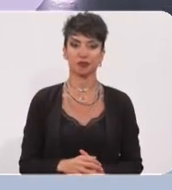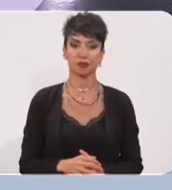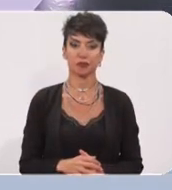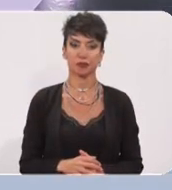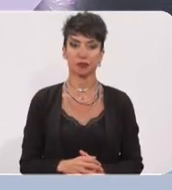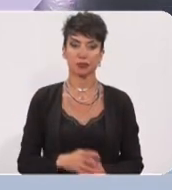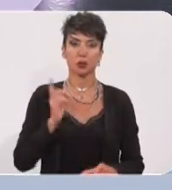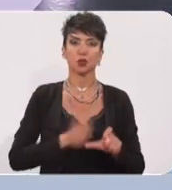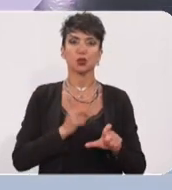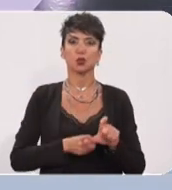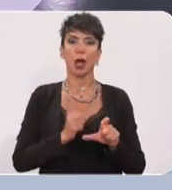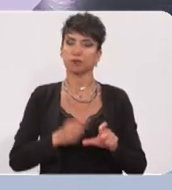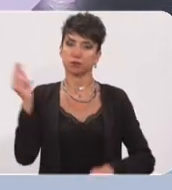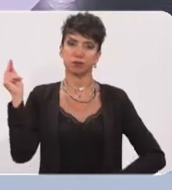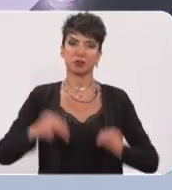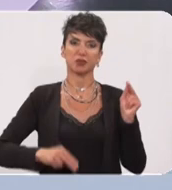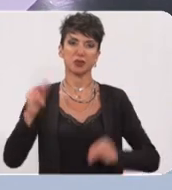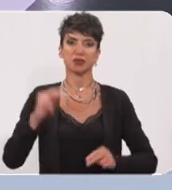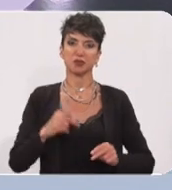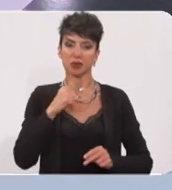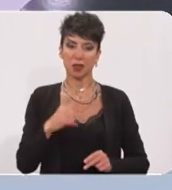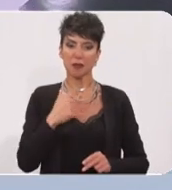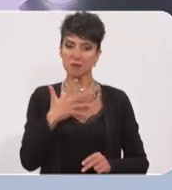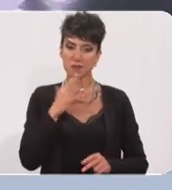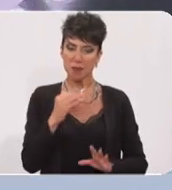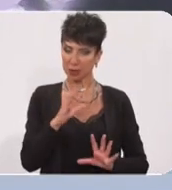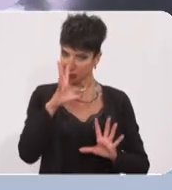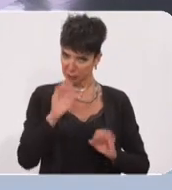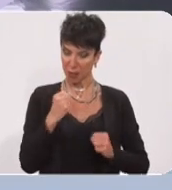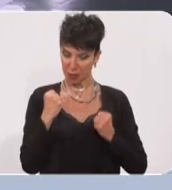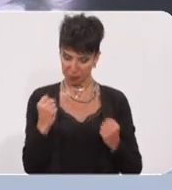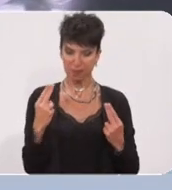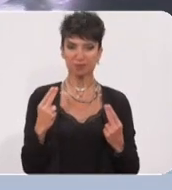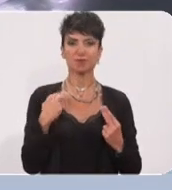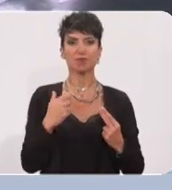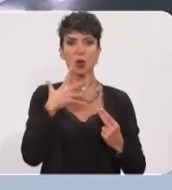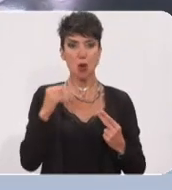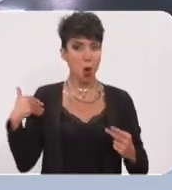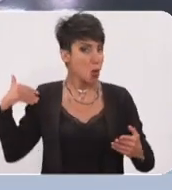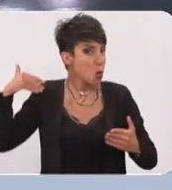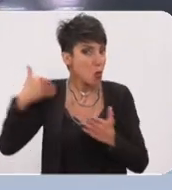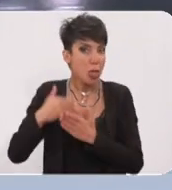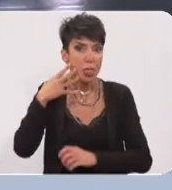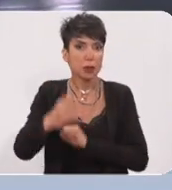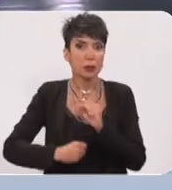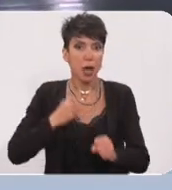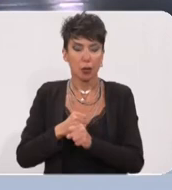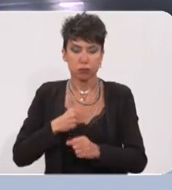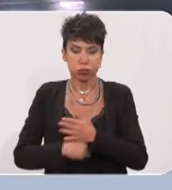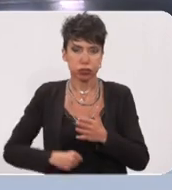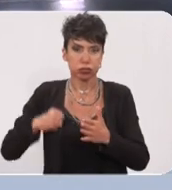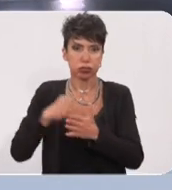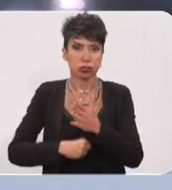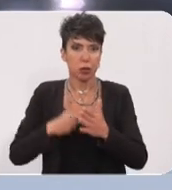ΚΚΕ εκφράζει αυτούς τους αγωνιστικούς δεσμούς που ενισχύθηκαν μέσα σε σημαντικούς αγώνες την τελευταία τετραετία, γι' αυτό δεν μπορεί να